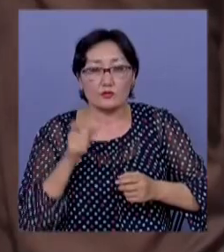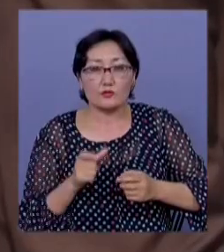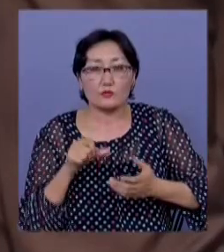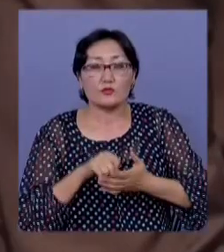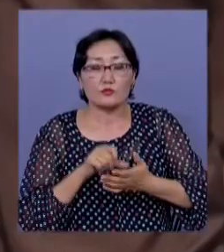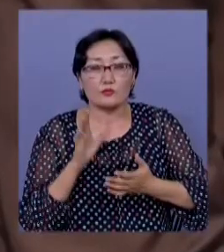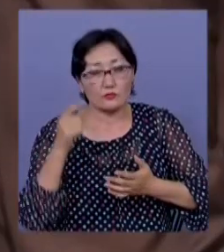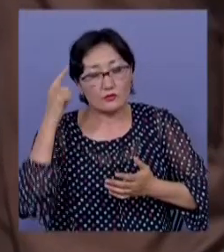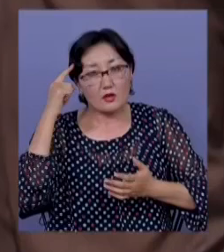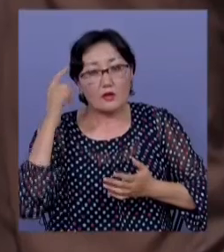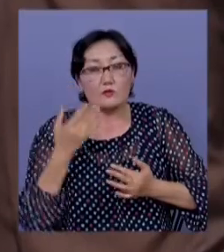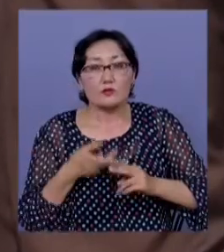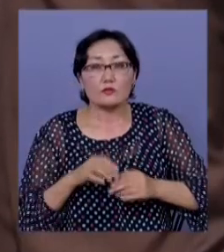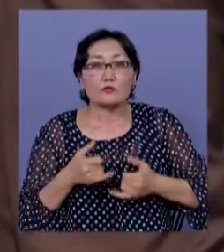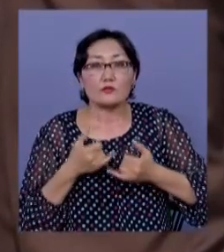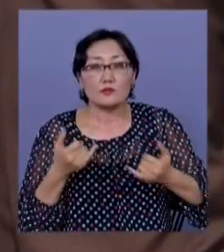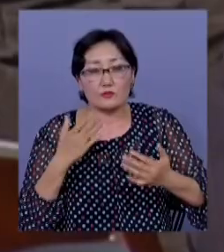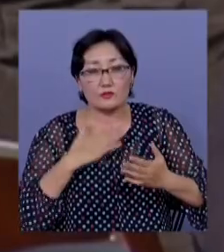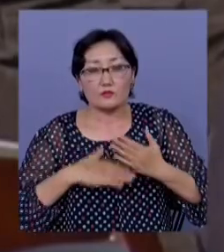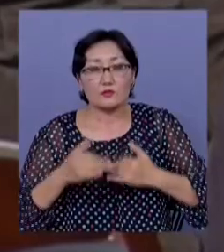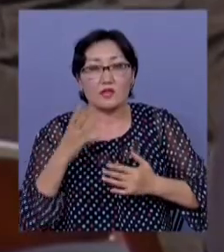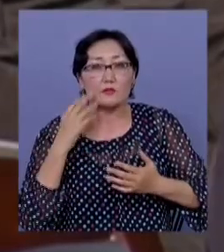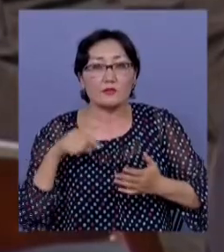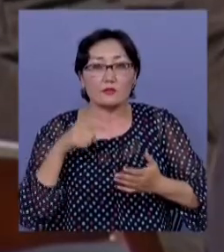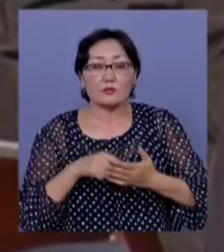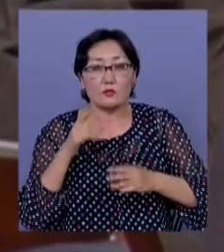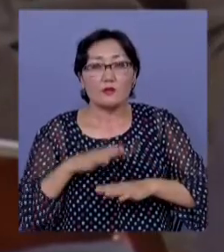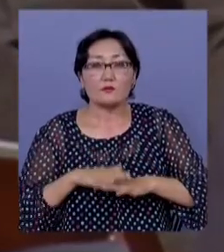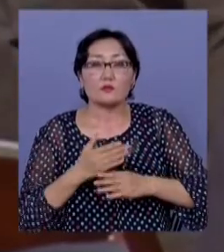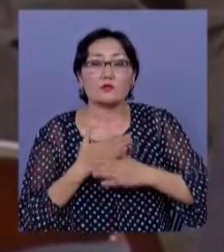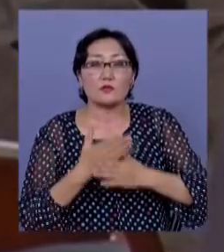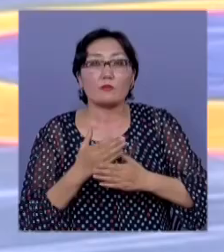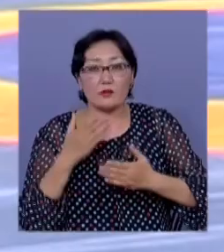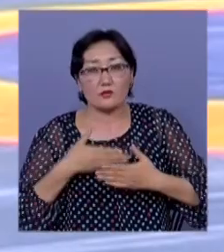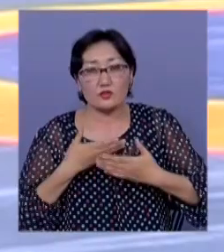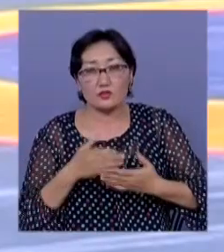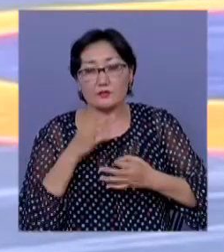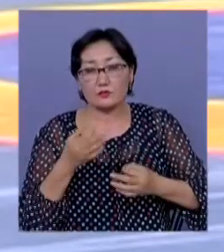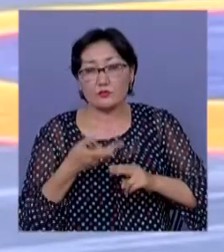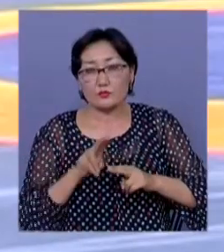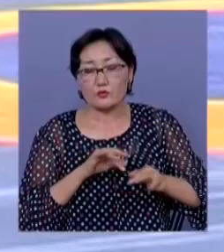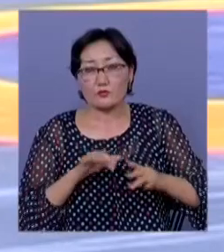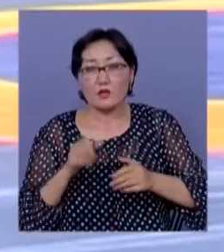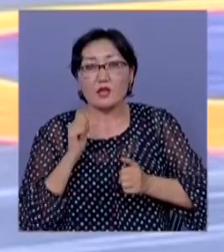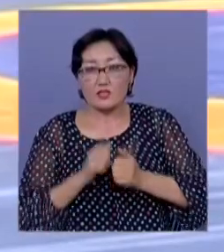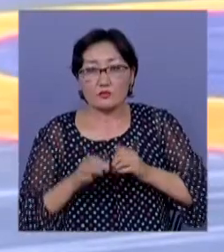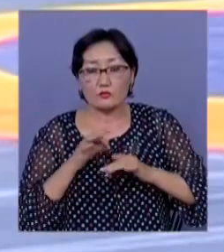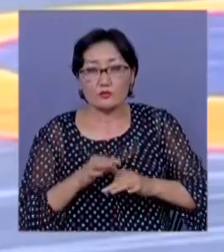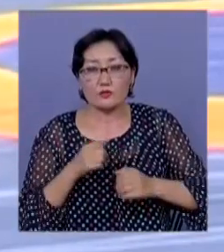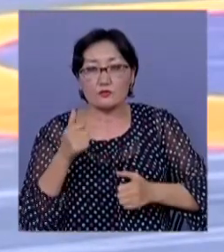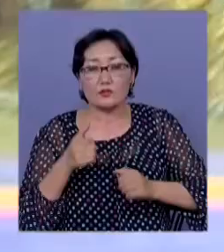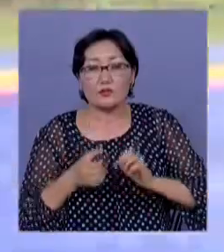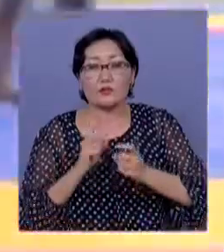Ал Жақсылық Үшкемпіров өзге құрметке ризашылығын білдіріп, Алматы қаласы әкімдігінің қолдауы үшін алғысын айтты. Осындай шаралар жиі өткізіліп тұрса, күрестен